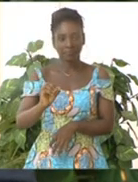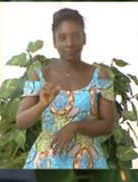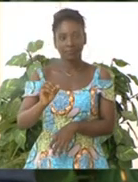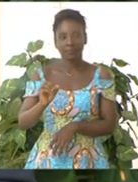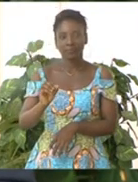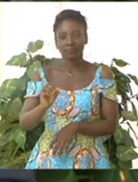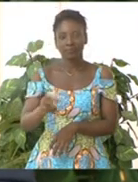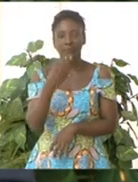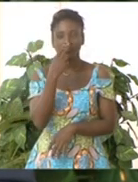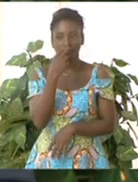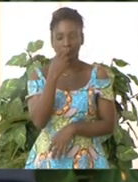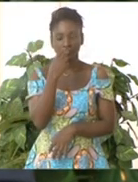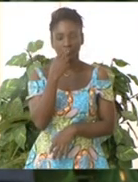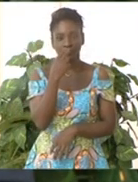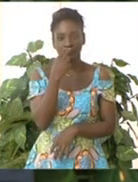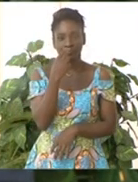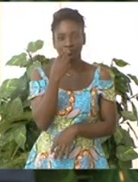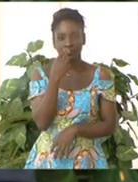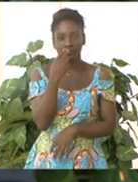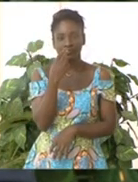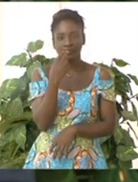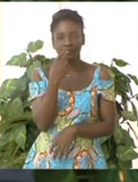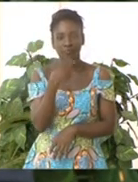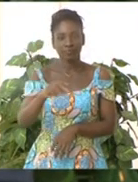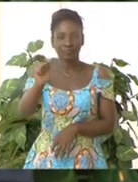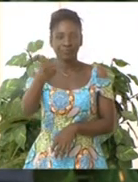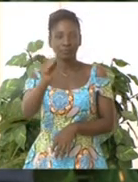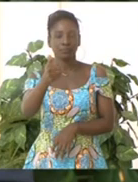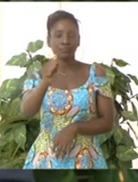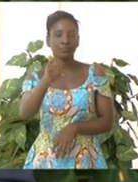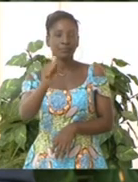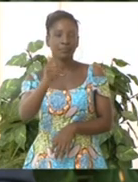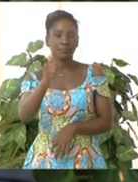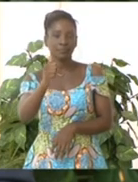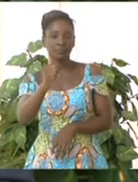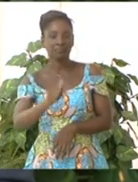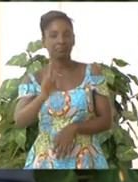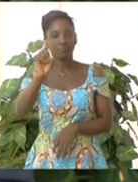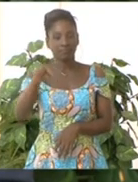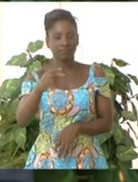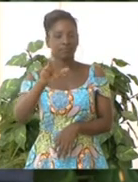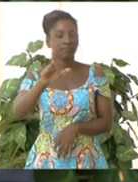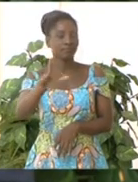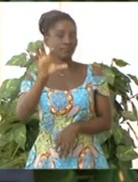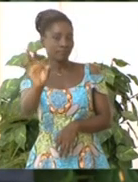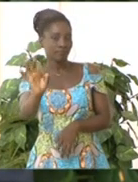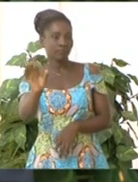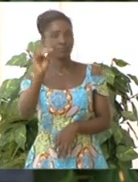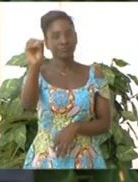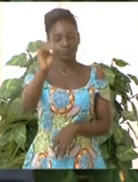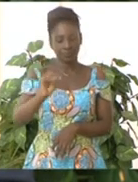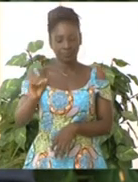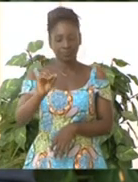mais dire qu'on a aimé harry 10 soit 1,29 pour ça